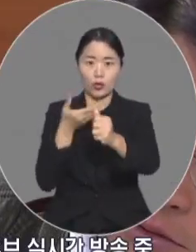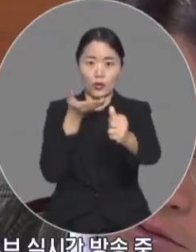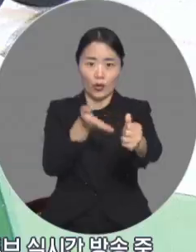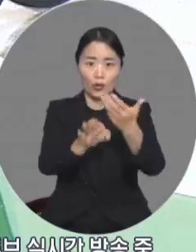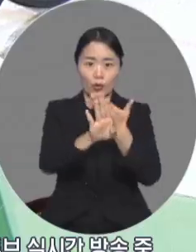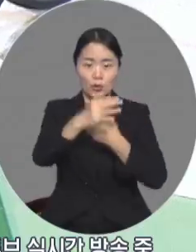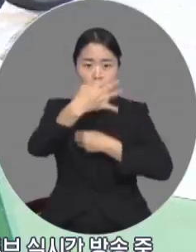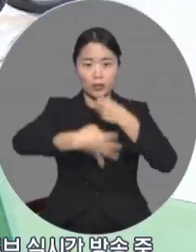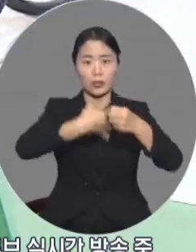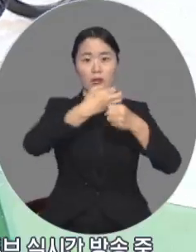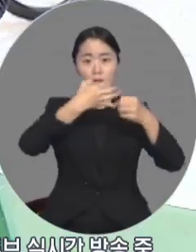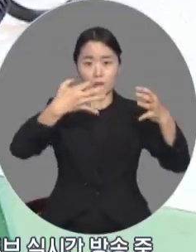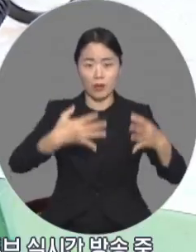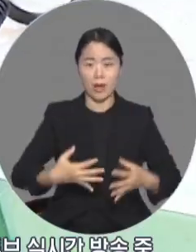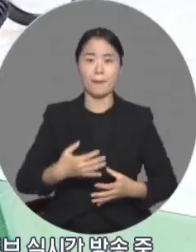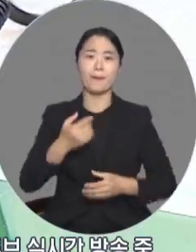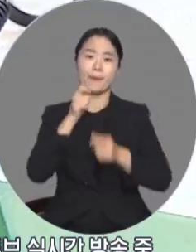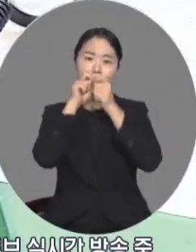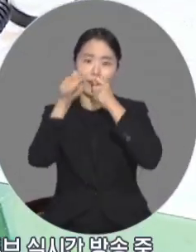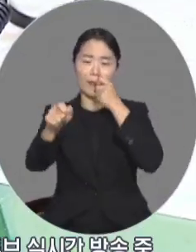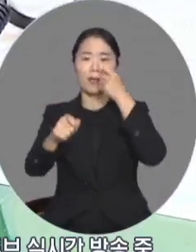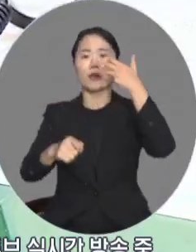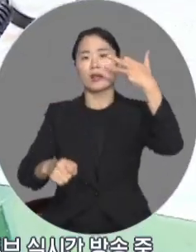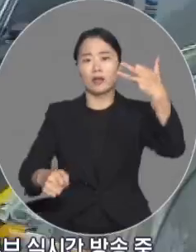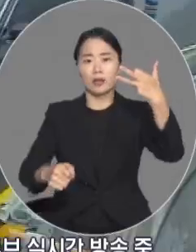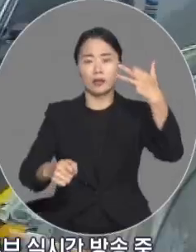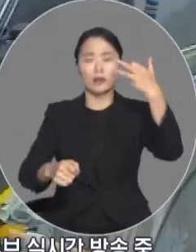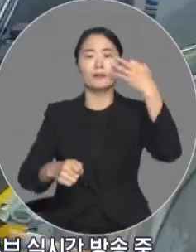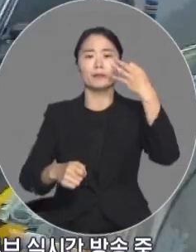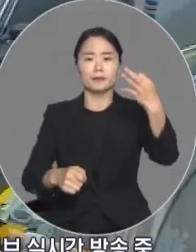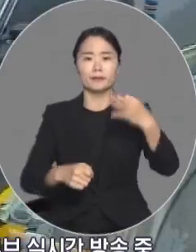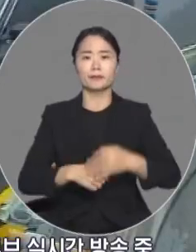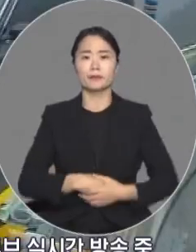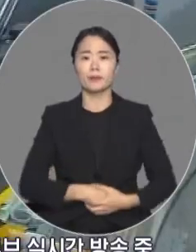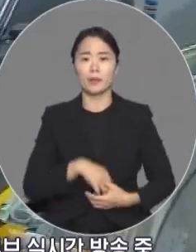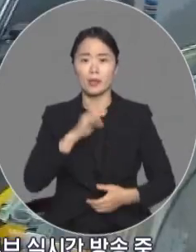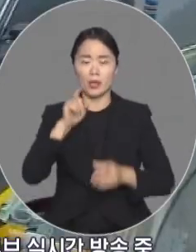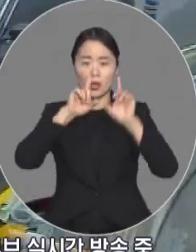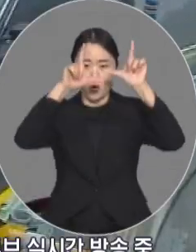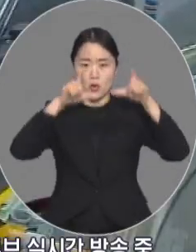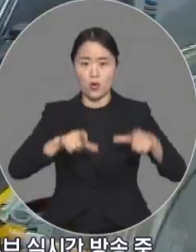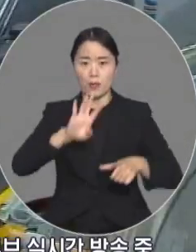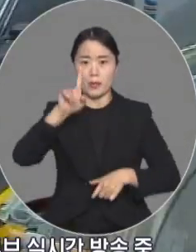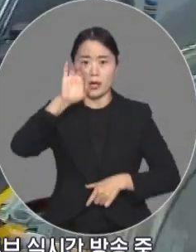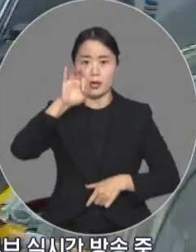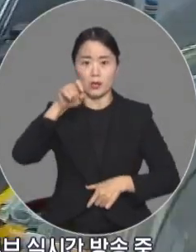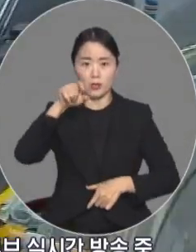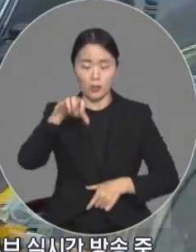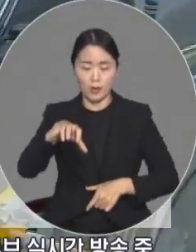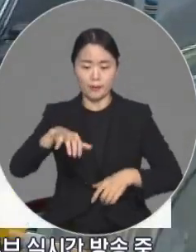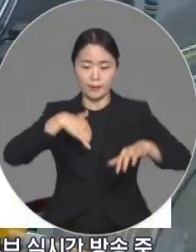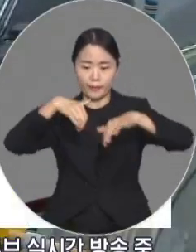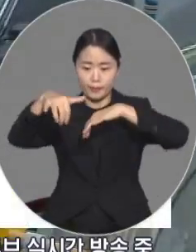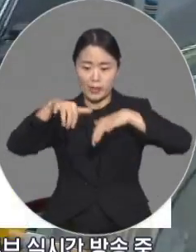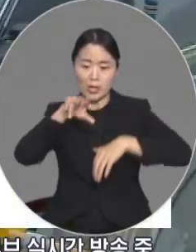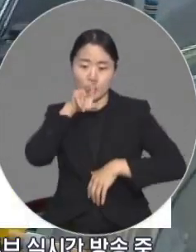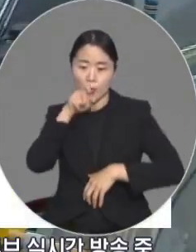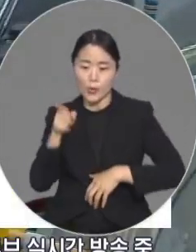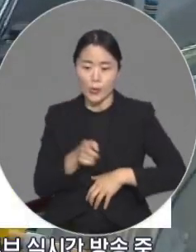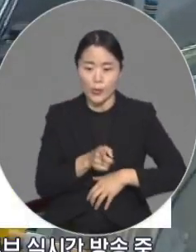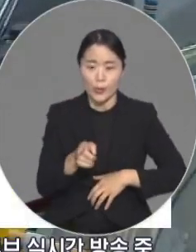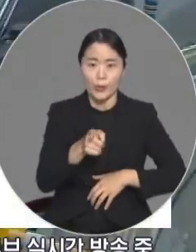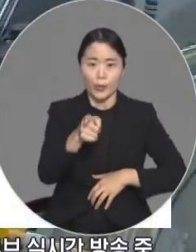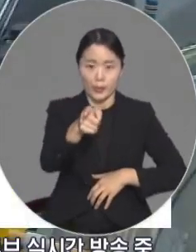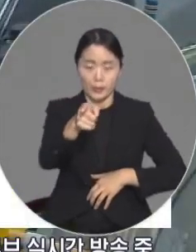4년간 14건의 사기극에 가담한 걸로 조사됐습니다. 동구 방어동의 한 골목길. 한 남성이